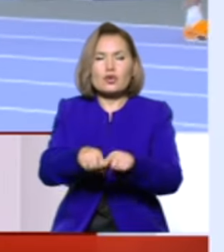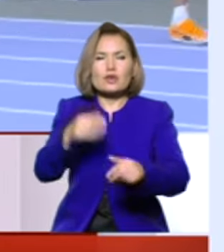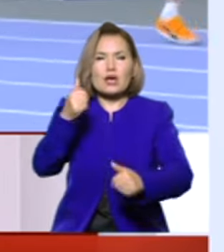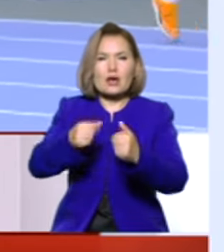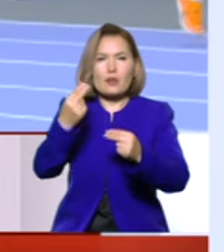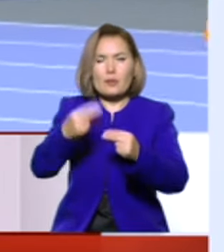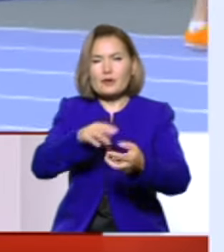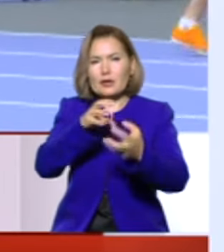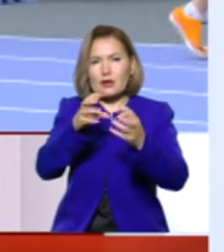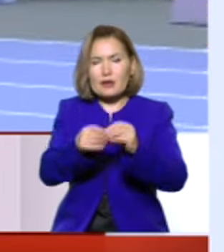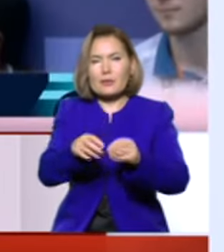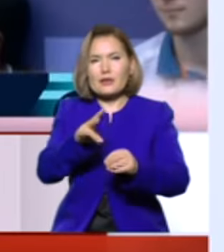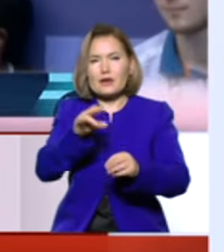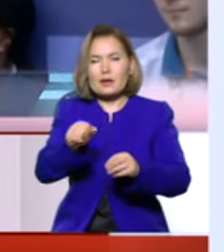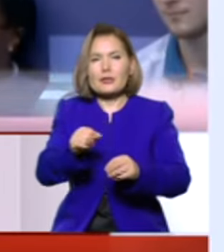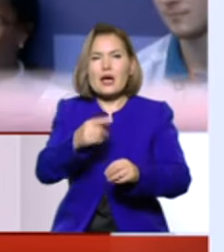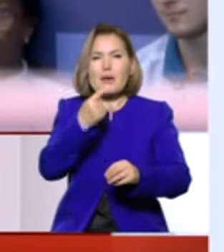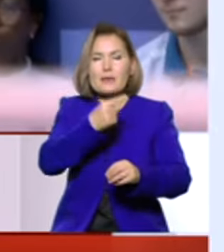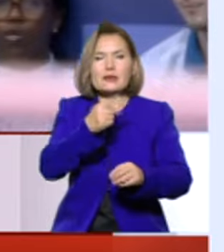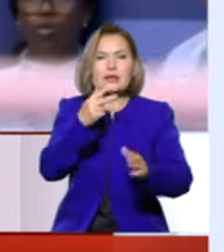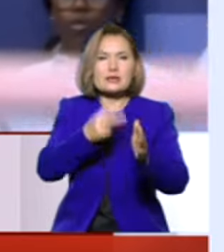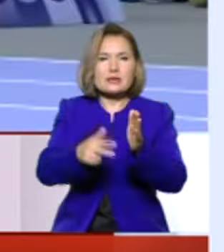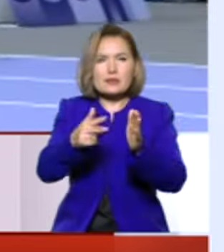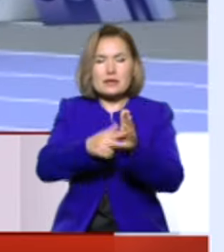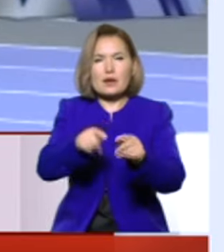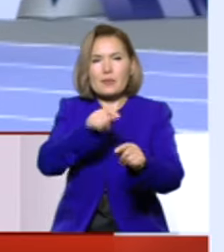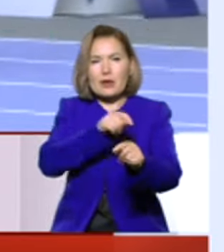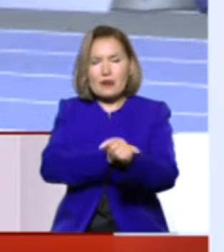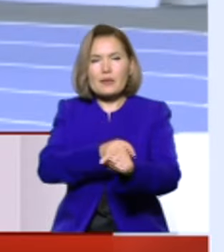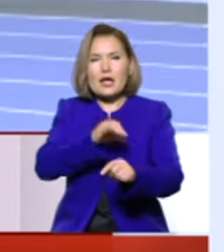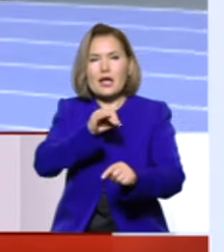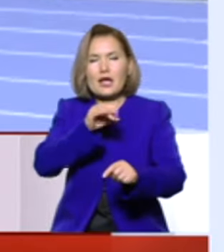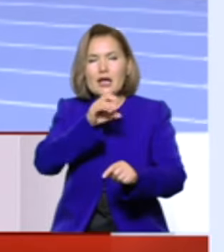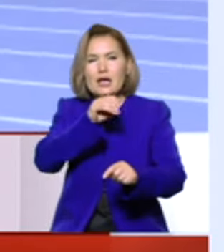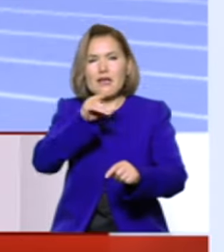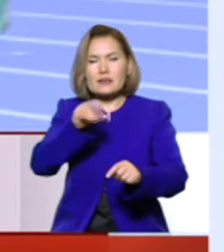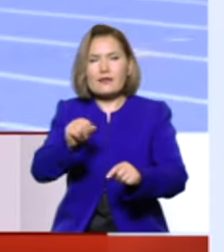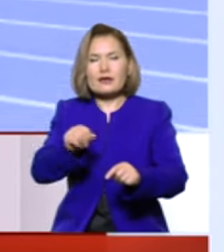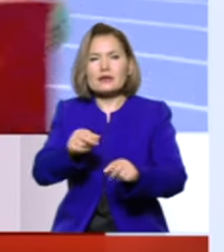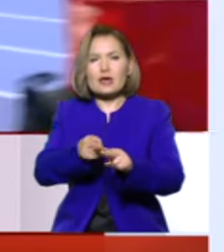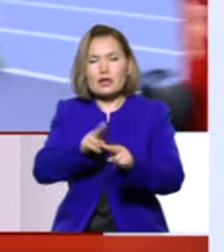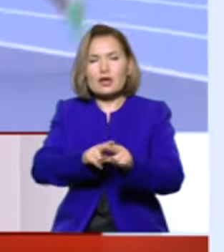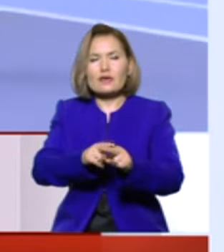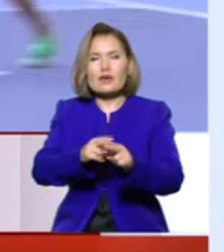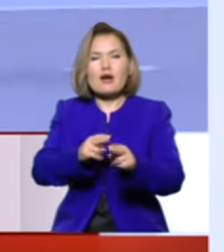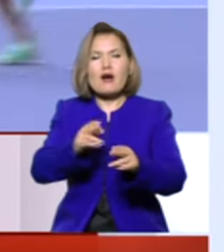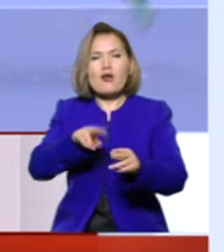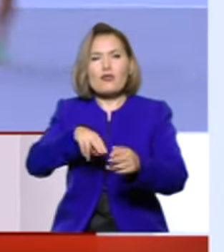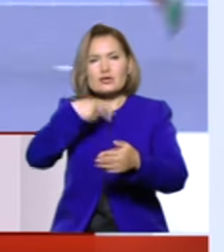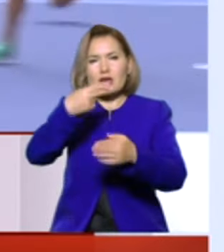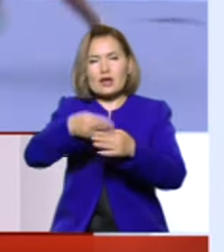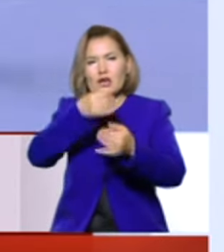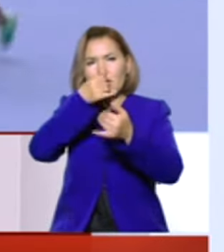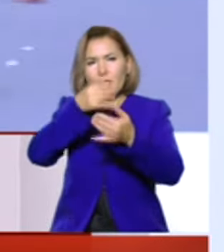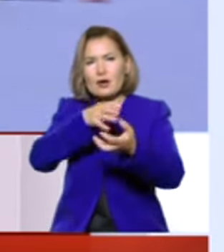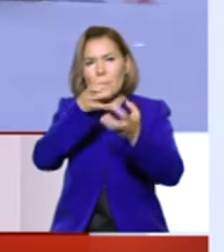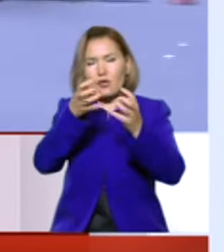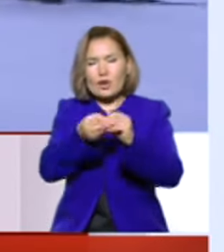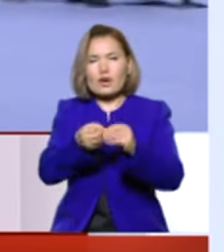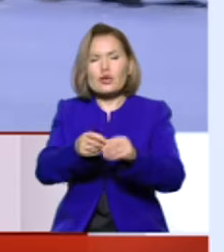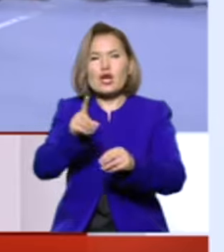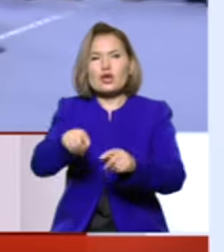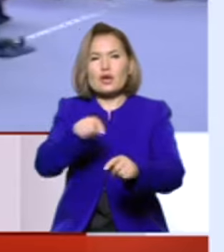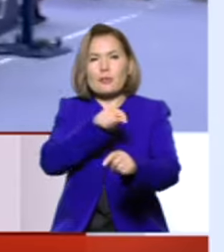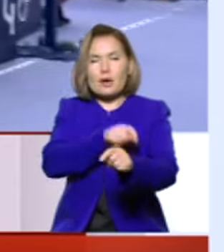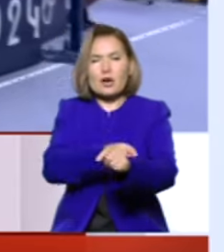аяқтады. Надежда 1,88 метрді, Елизавета 1,92 метрді биіктікті бағындыра алмады. Ал баттерфляй әдісімен 100